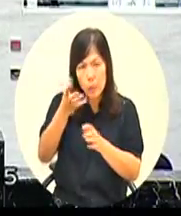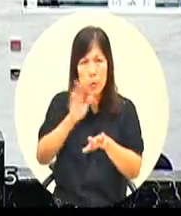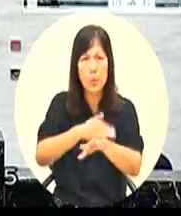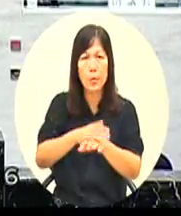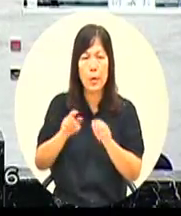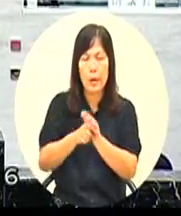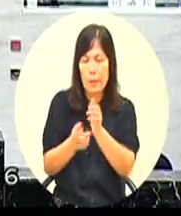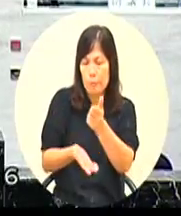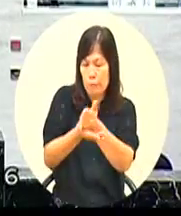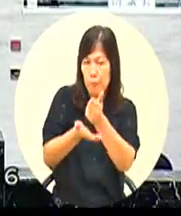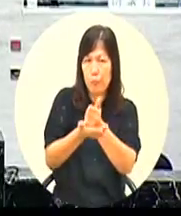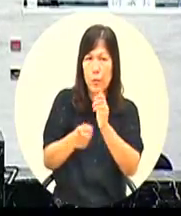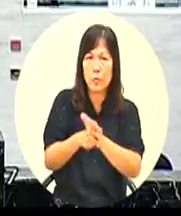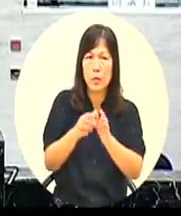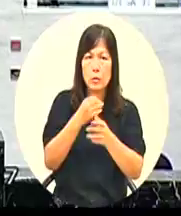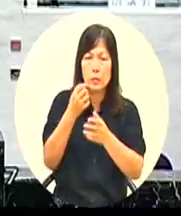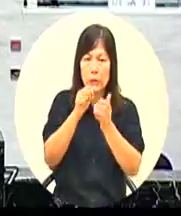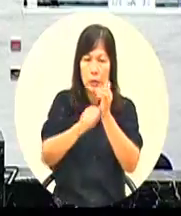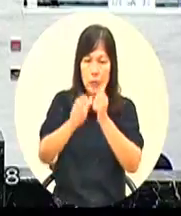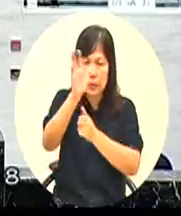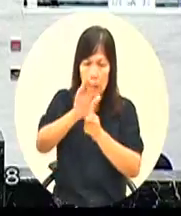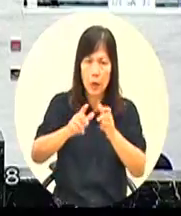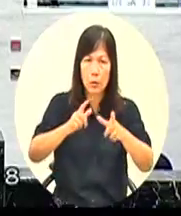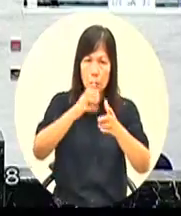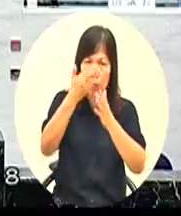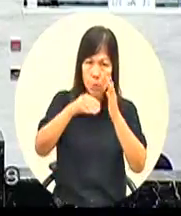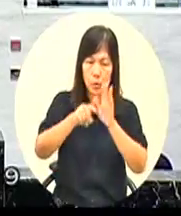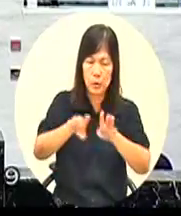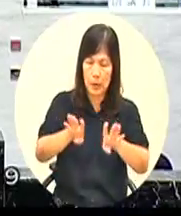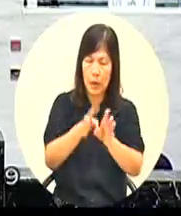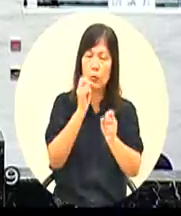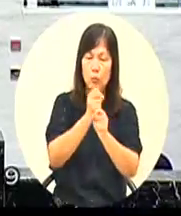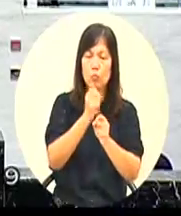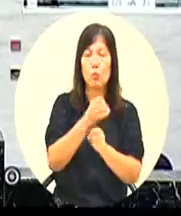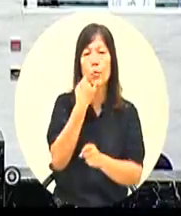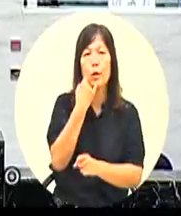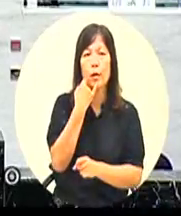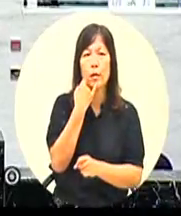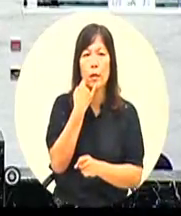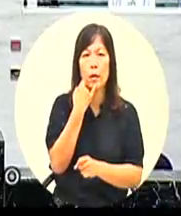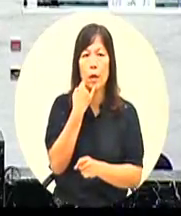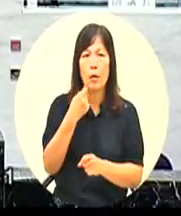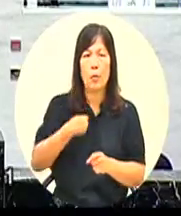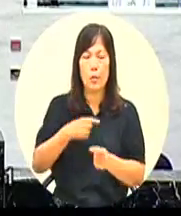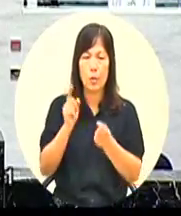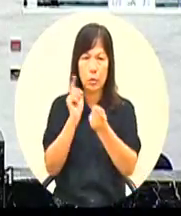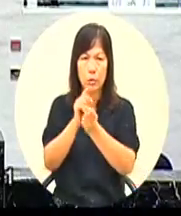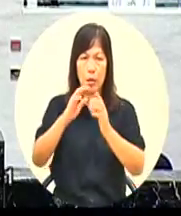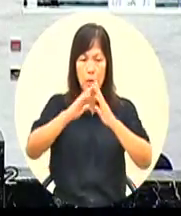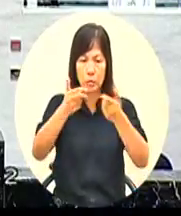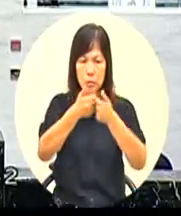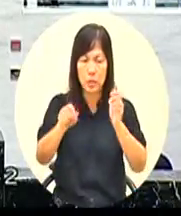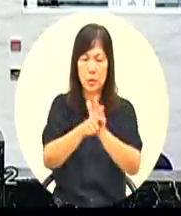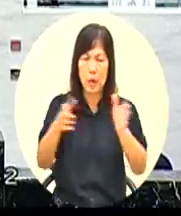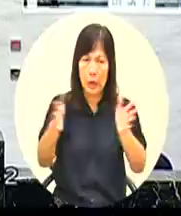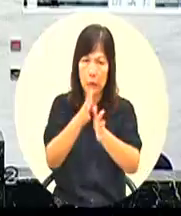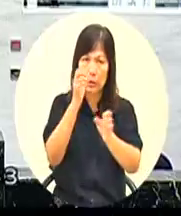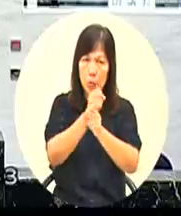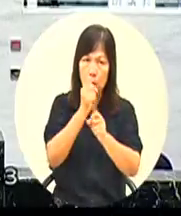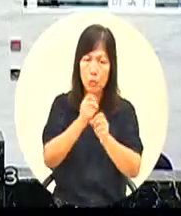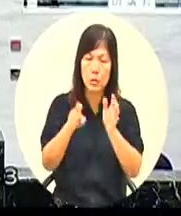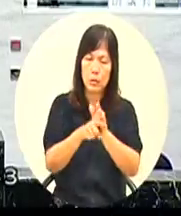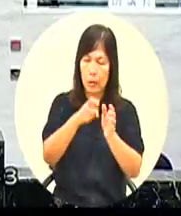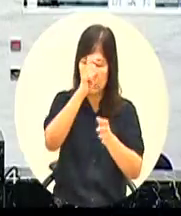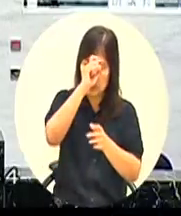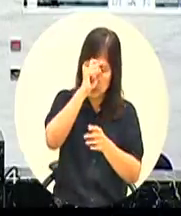励比较生态学校可以 来开始做啦，这个我也跟所有的议员同仁大家一起齐勉，